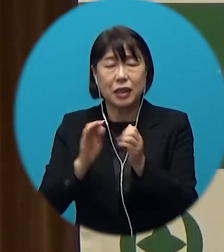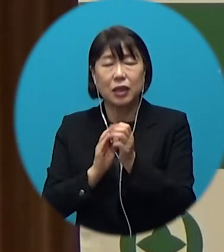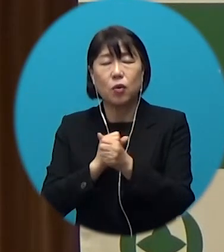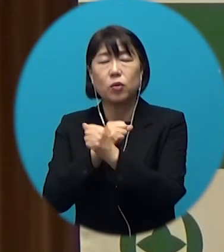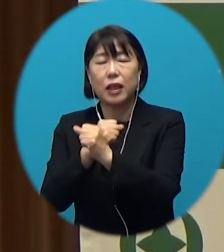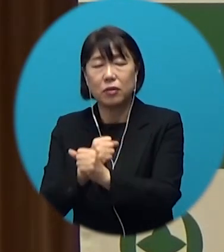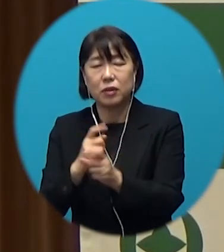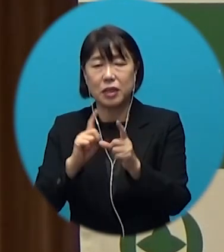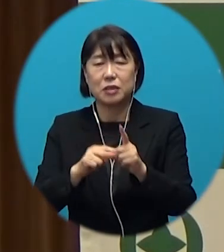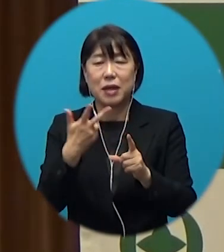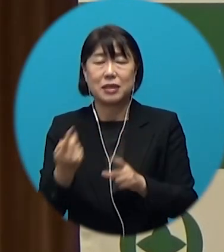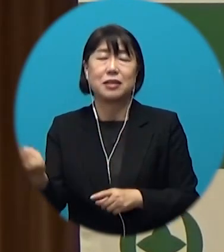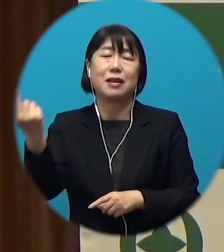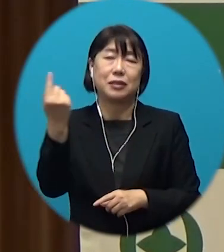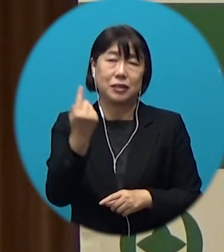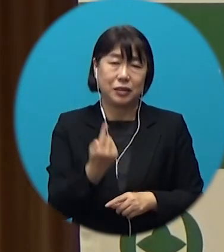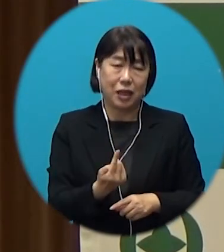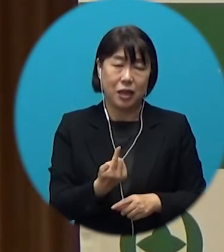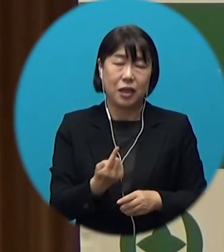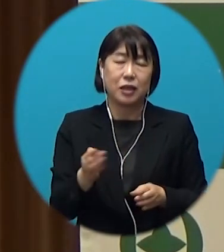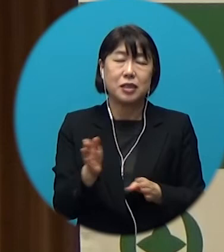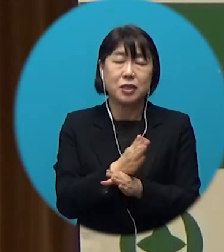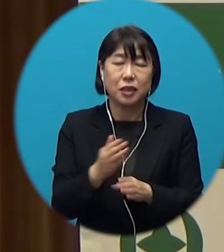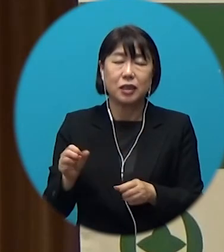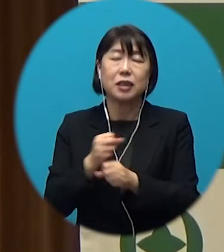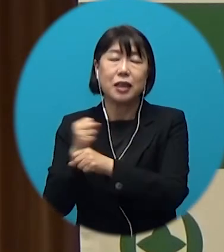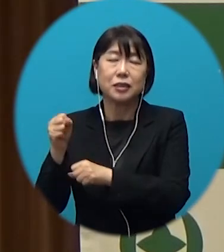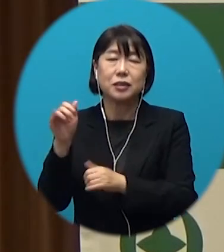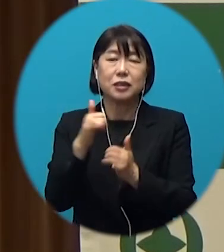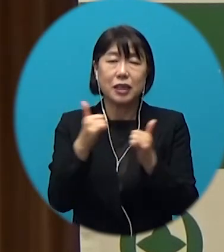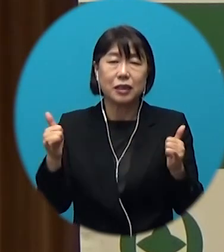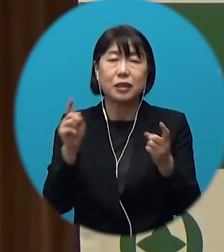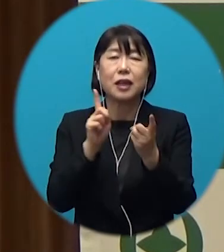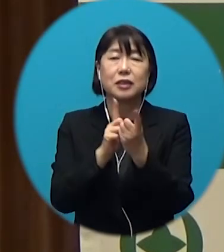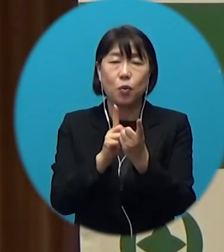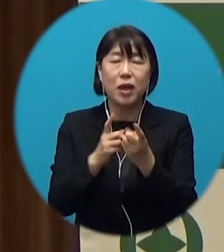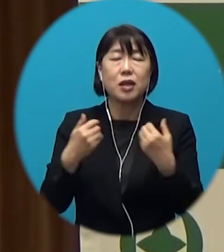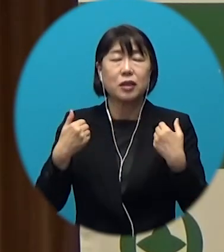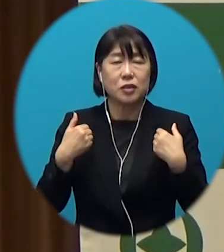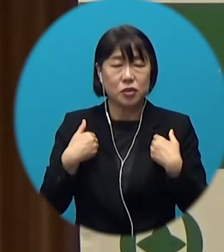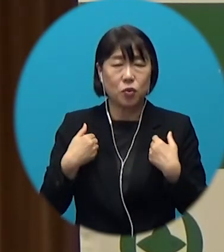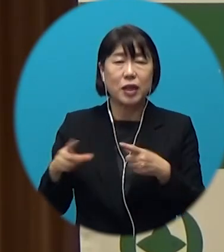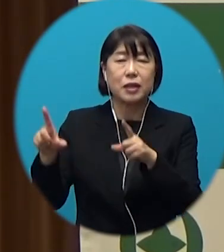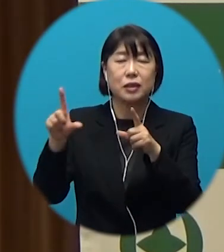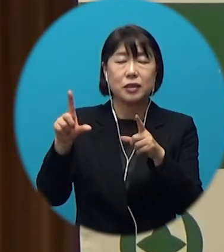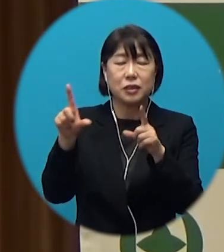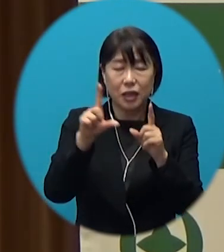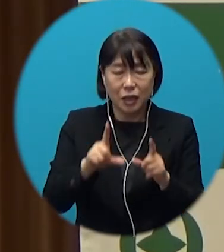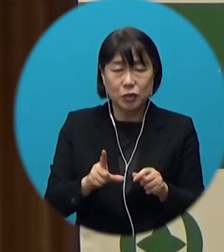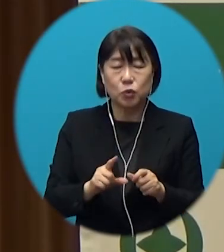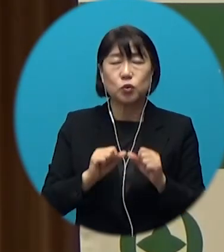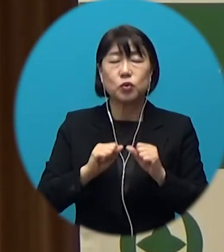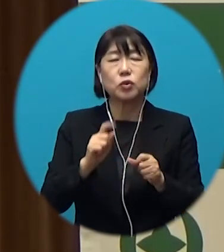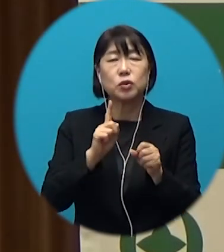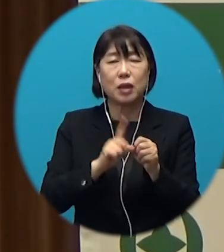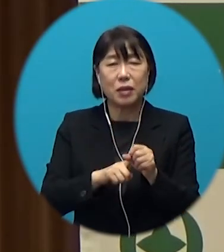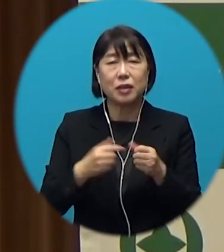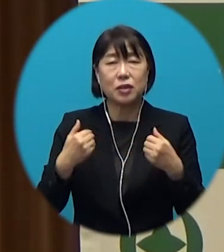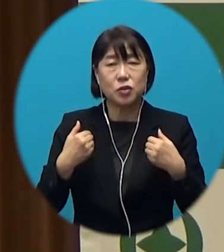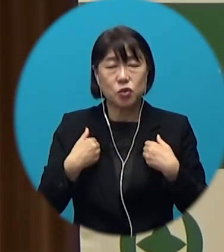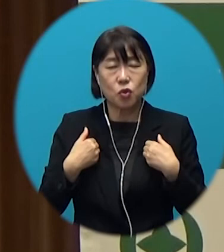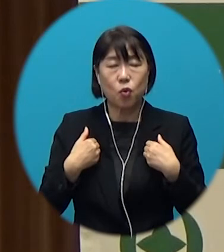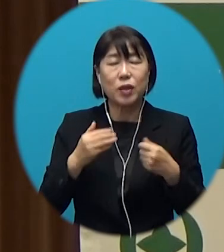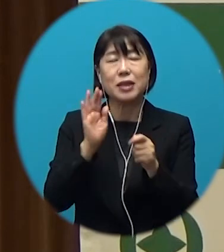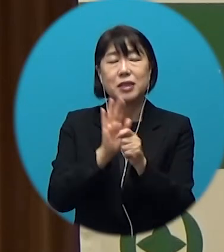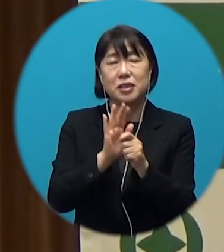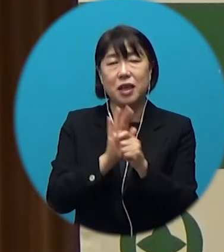に、まあ、お越しになっている地域に暮らされる方については、あ、必要なですね、まあ、生活を維持する上での必要な支援をおしばしとしてお話しいただ